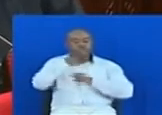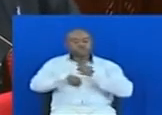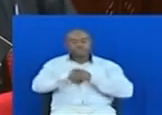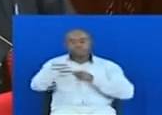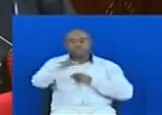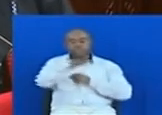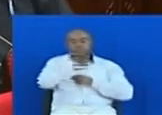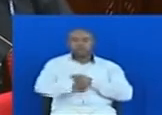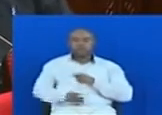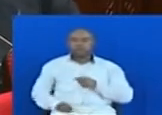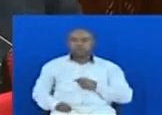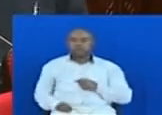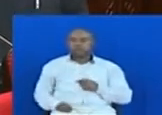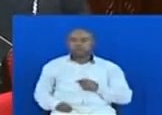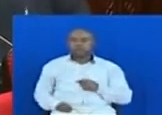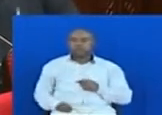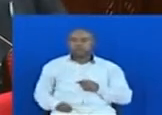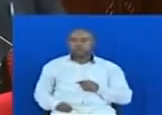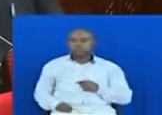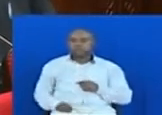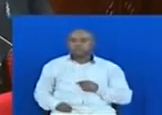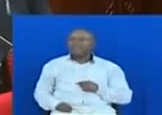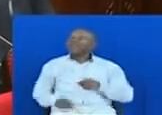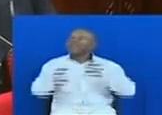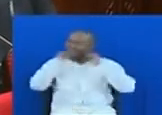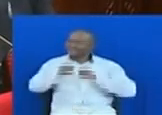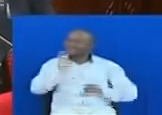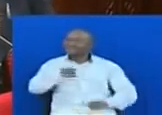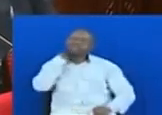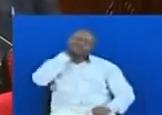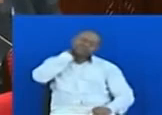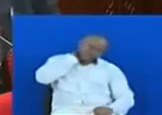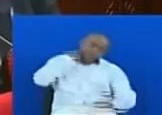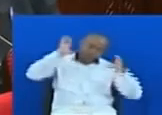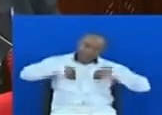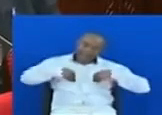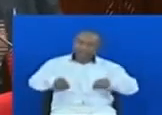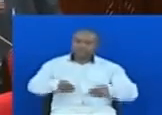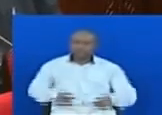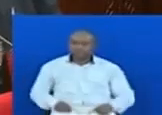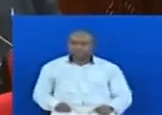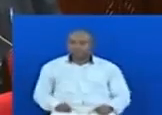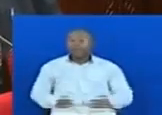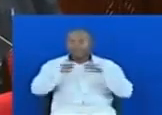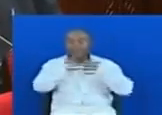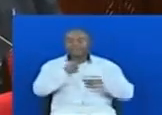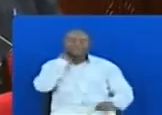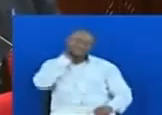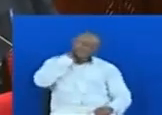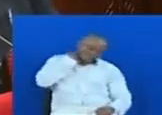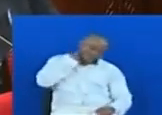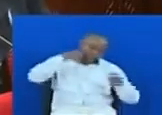Haiwezekani kumwachia nafasi asema anakataa tu, asiye sema anakataa, amekataa kwa vipi? Alazimishwe tu.